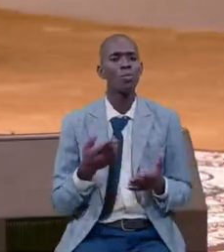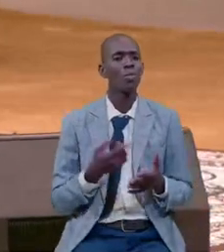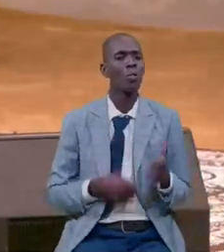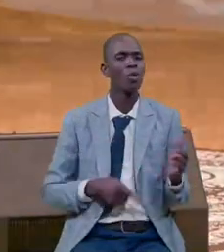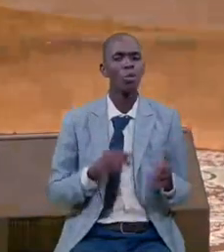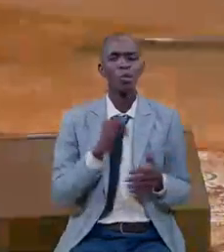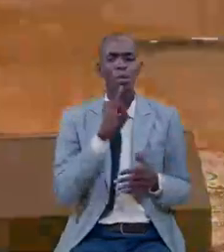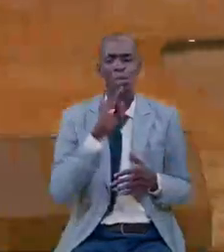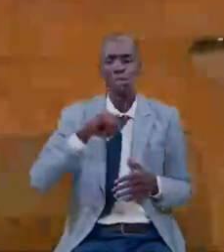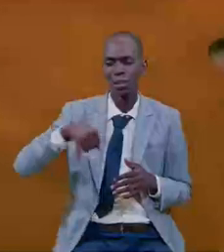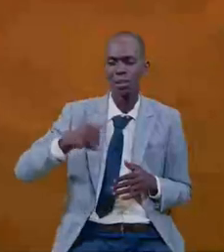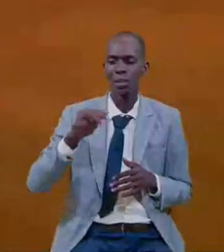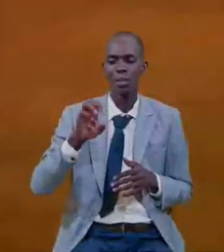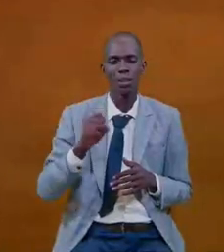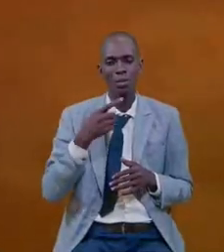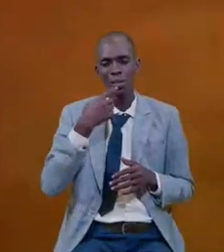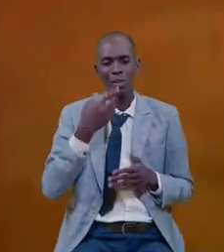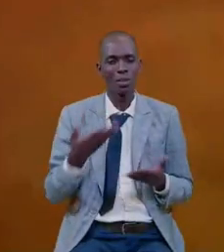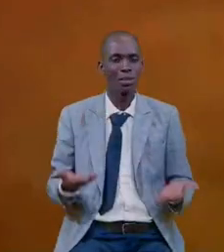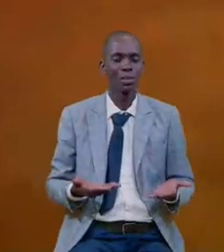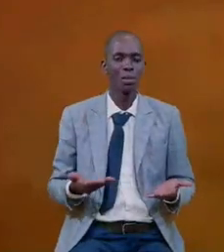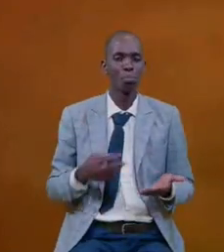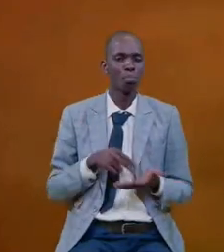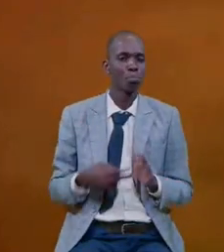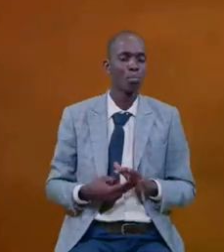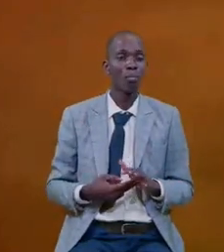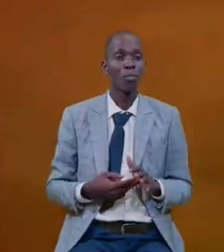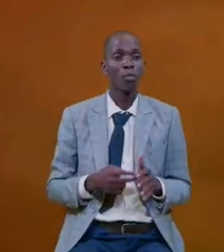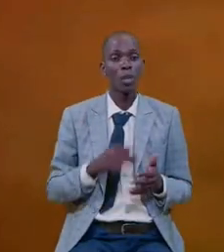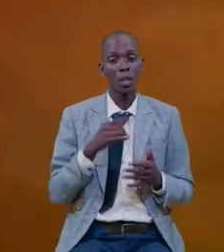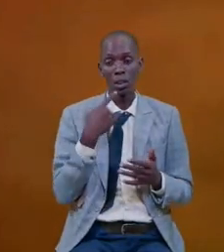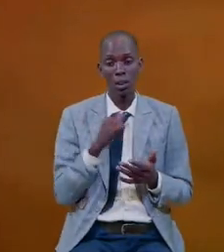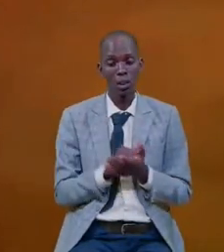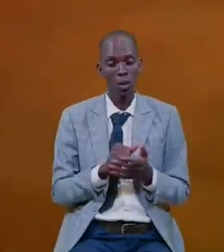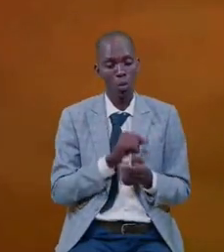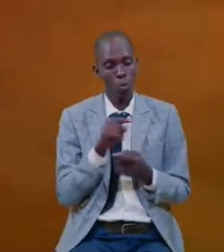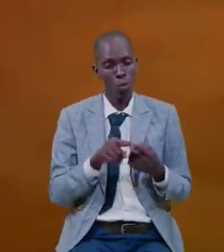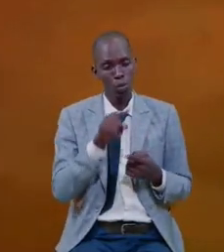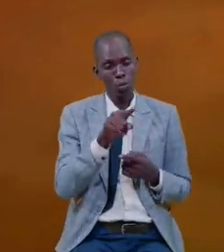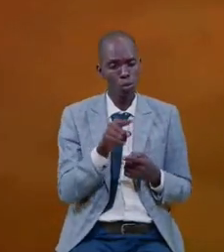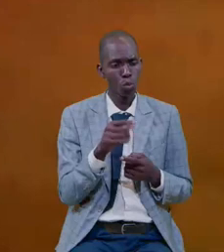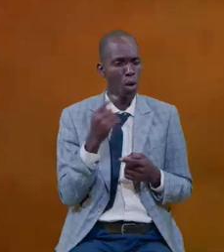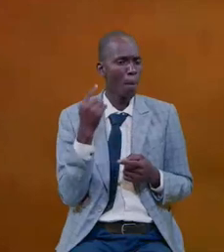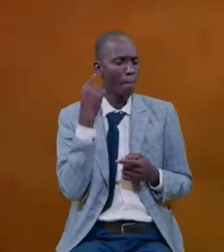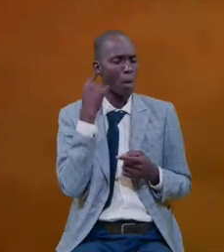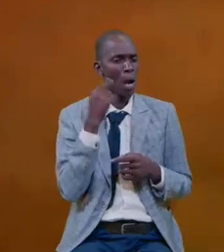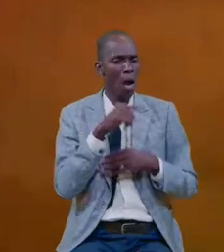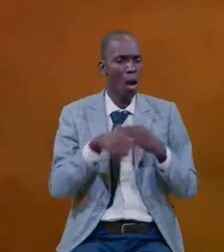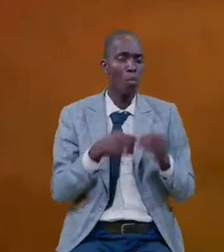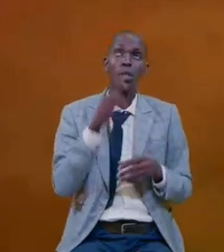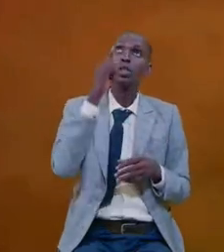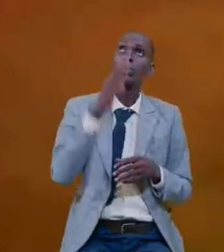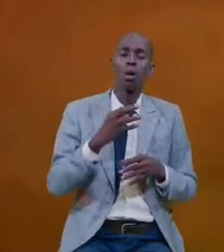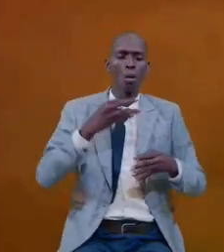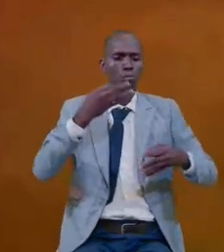Ce que l'apôtre Jacques nous dit ici, c'est que lorsque vous voyez le jugement de Dieu, lorsque vous entendez parler